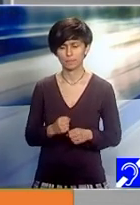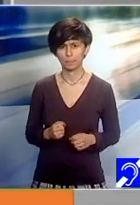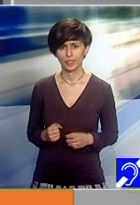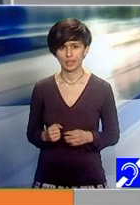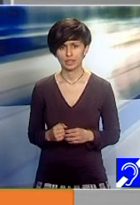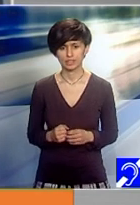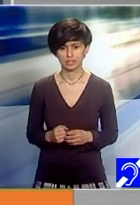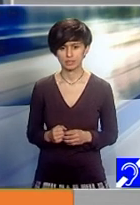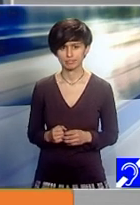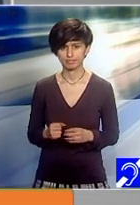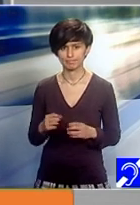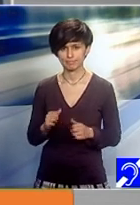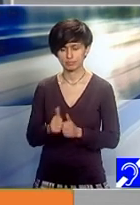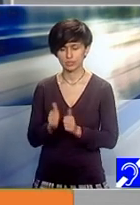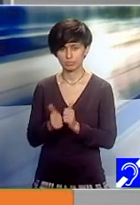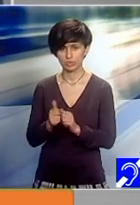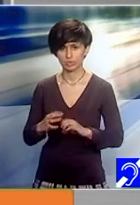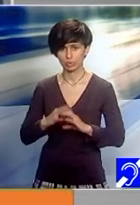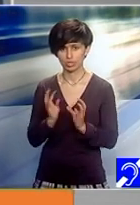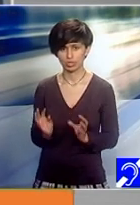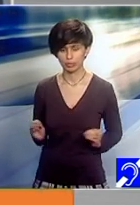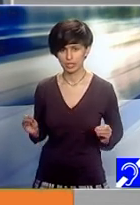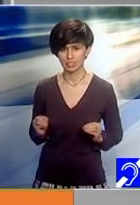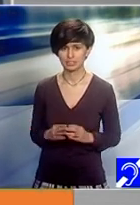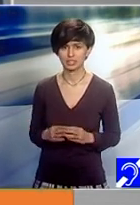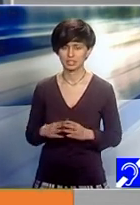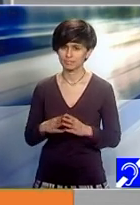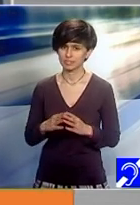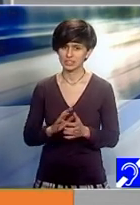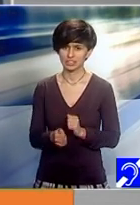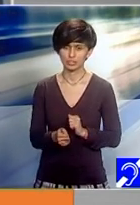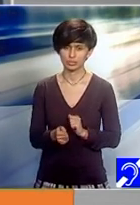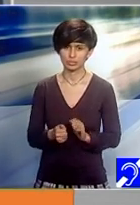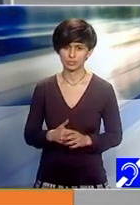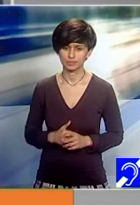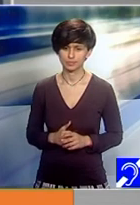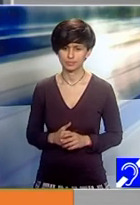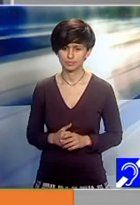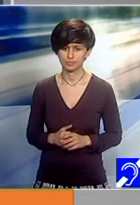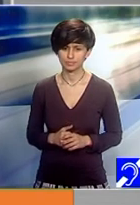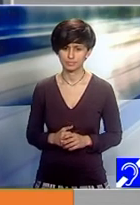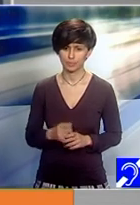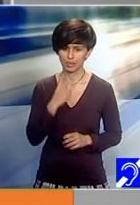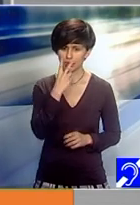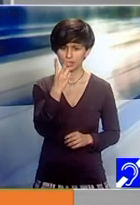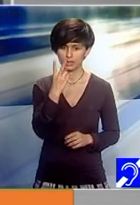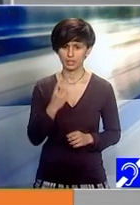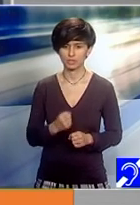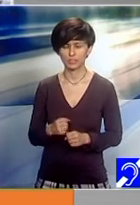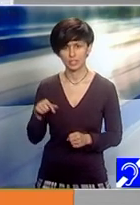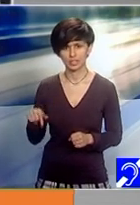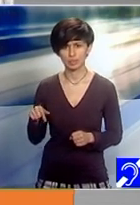românesc o năruit. Noi nu vedem acum dezastru numai astăzi, înaintea Jocurilor Olimpice. Uh-huh. De